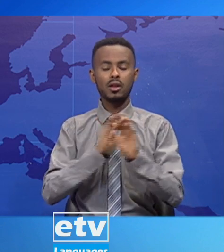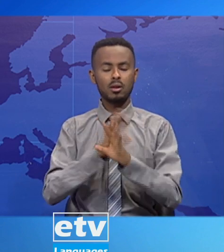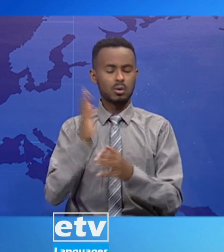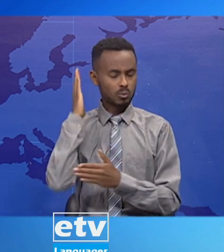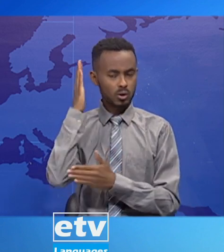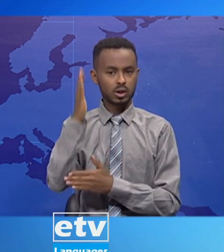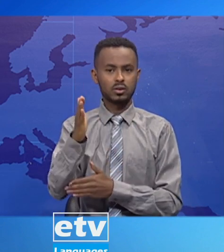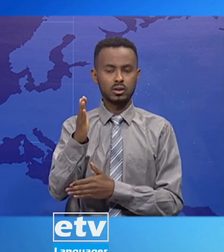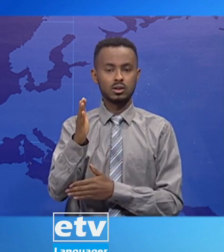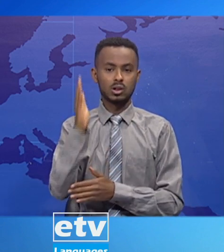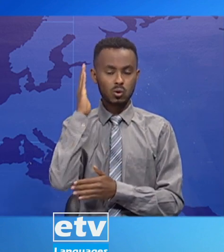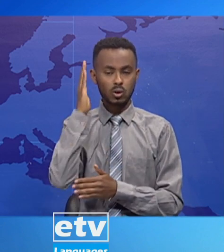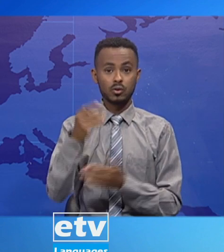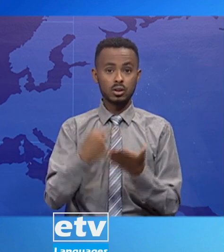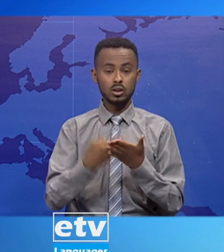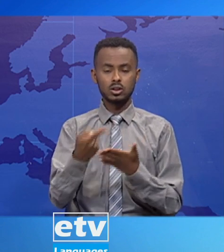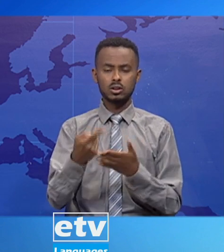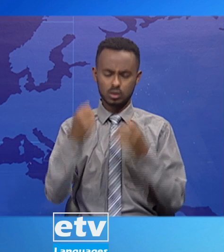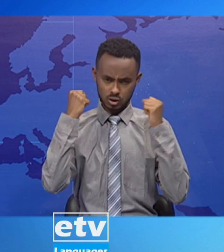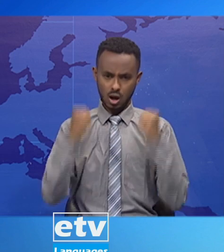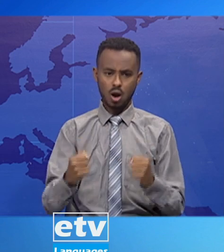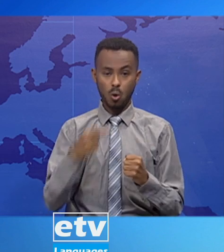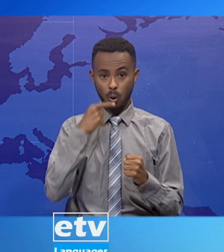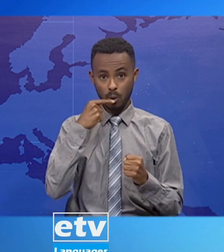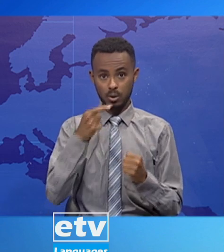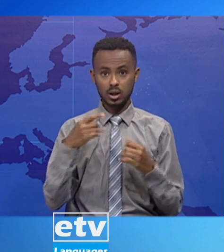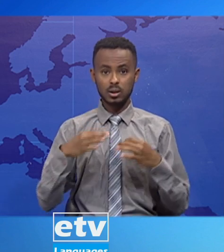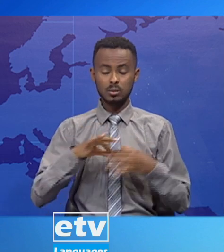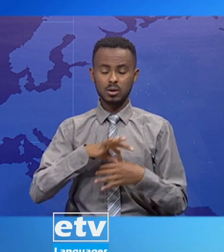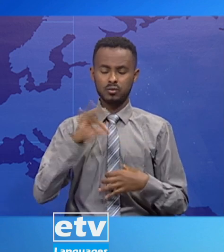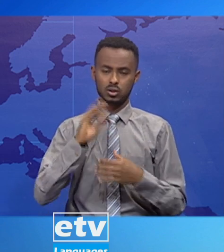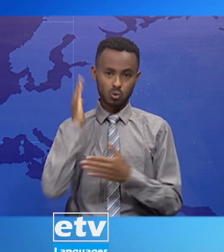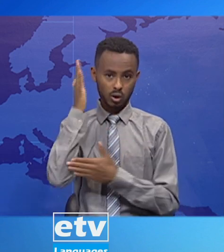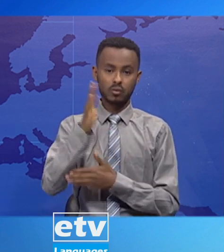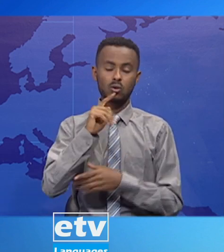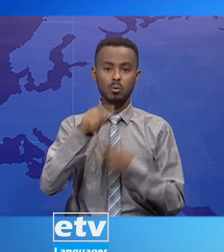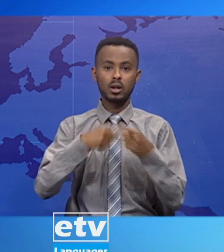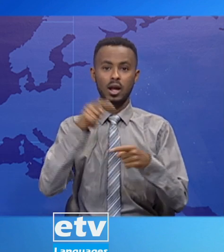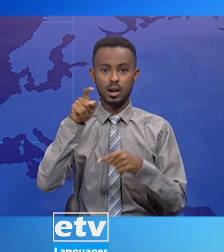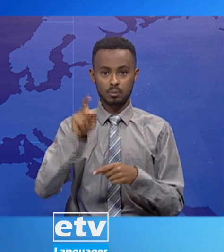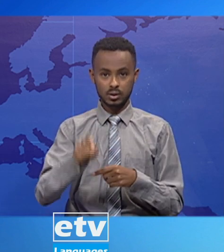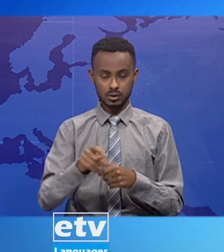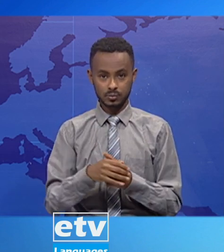ወደፊት በቃ ወደፊት እችላለሁ በሚል መንፈስ ወደፊት ነው መሄድ ያለበት።